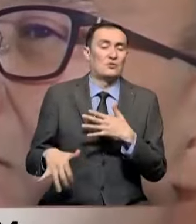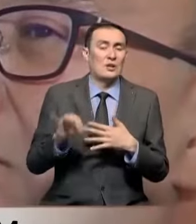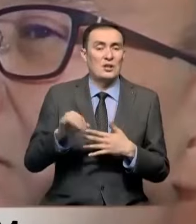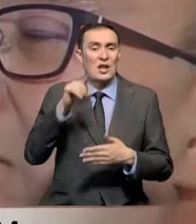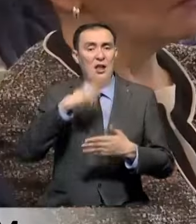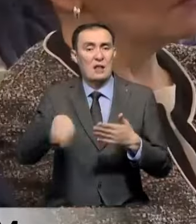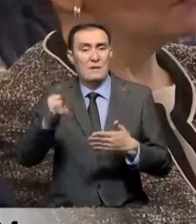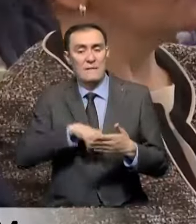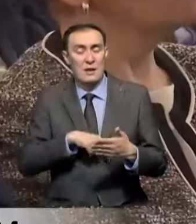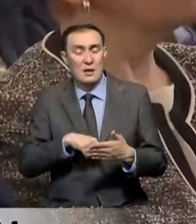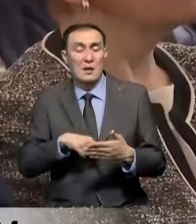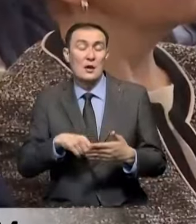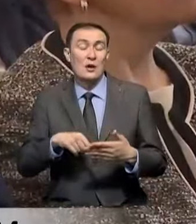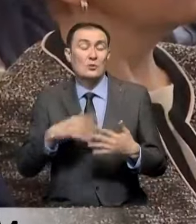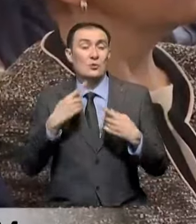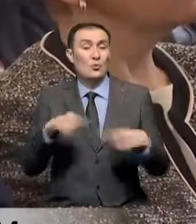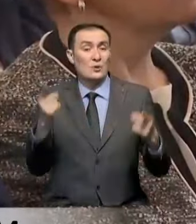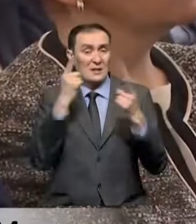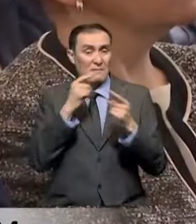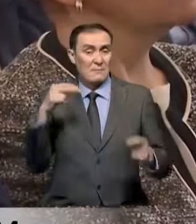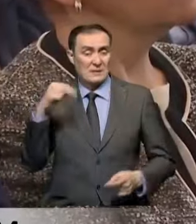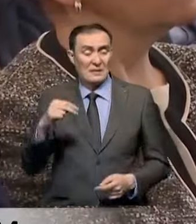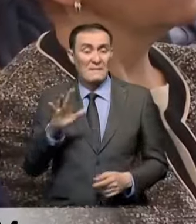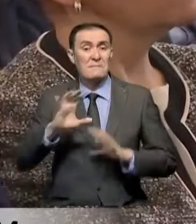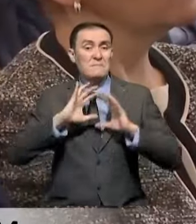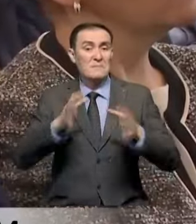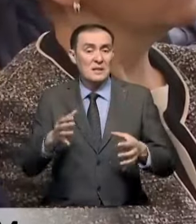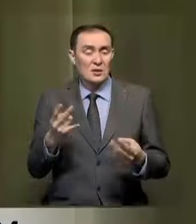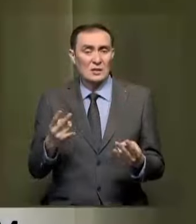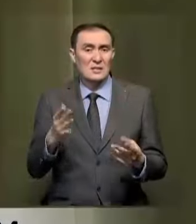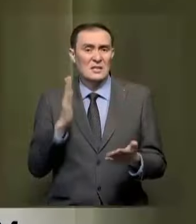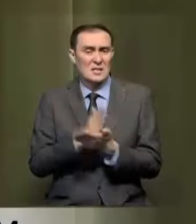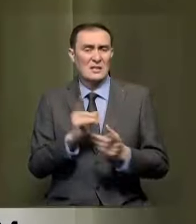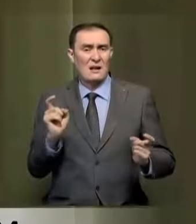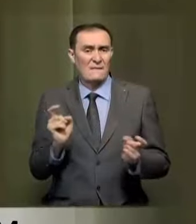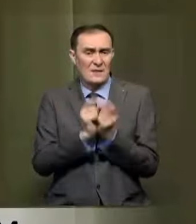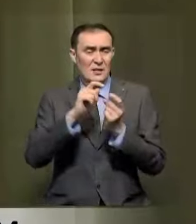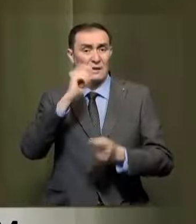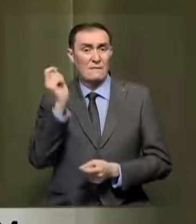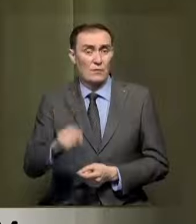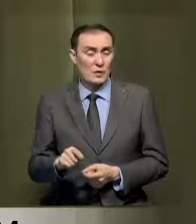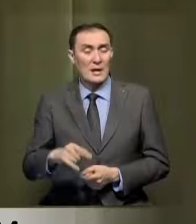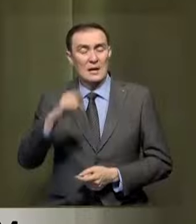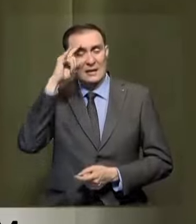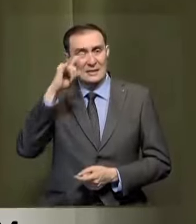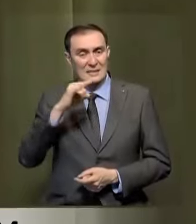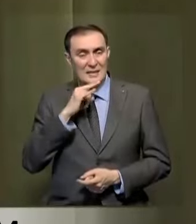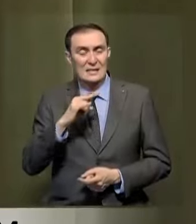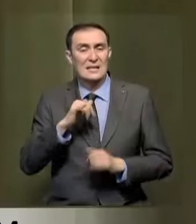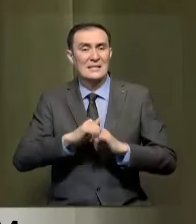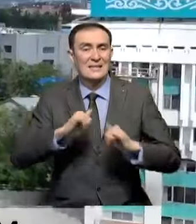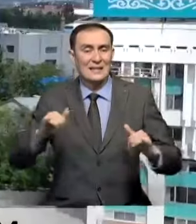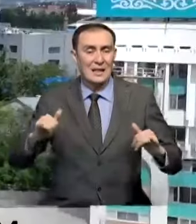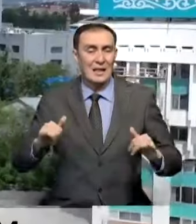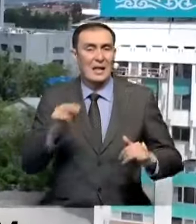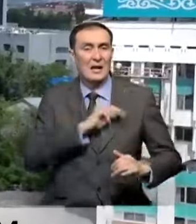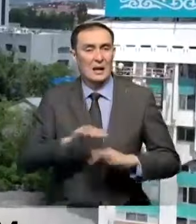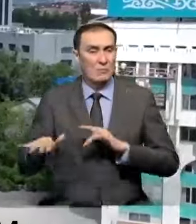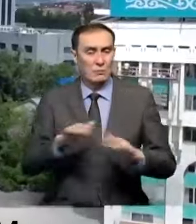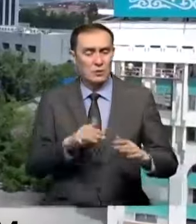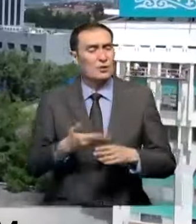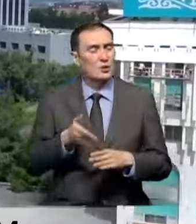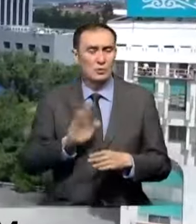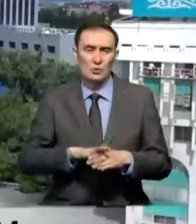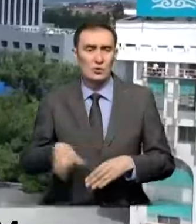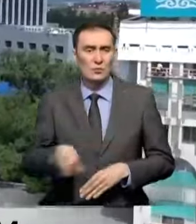и недоверия другое заявление президента в мире где не затухают конфликты и войны казахстанская созидательная политика - тернистый